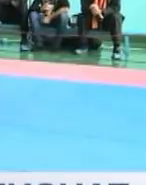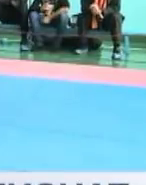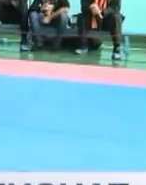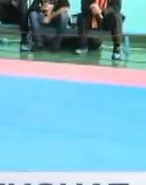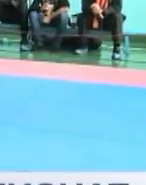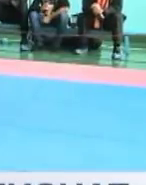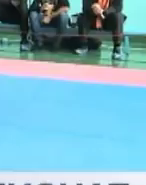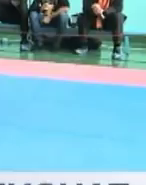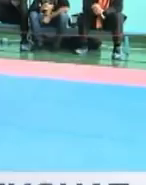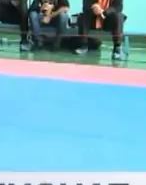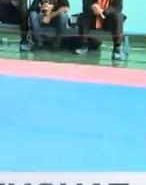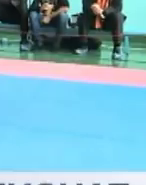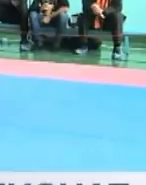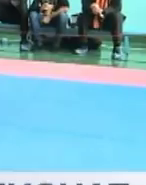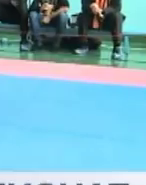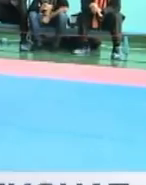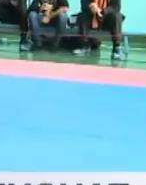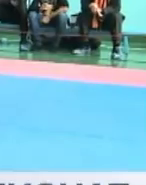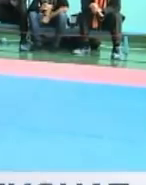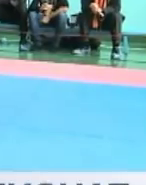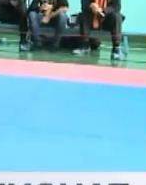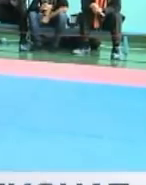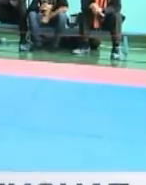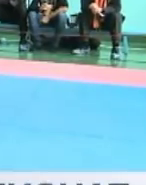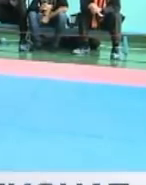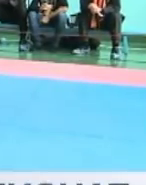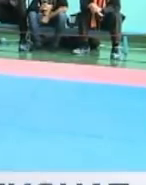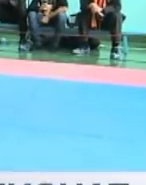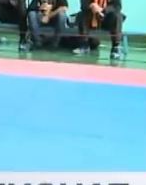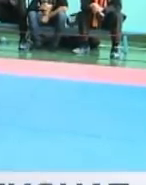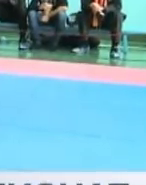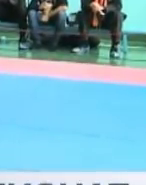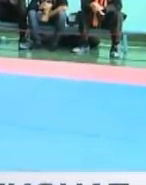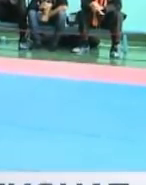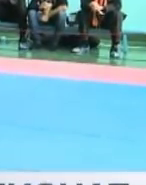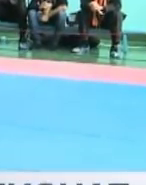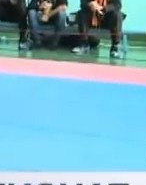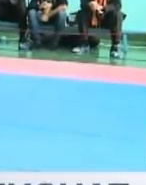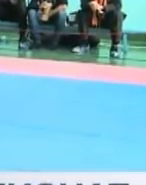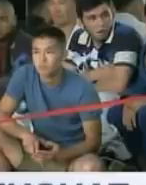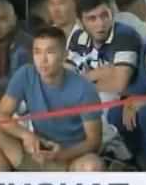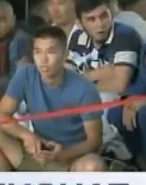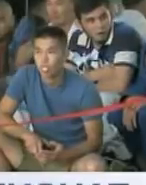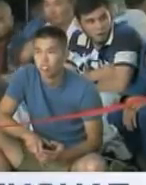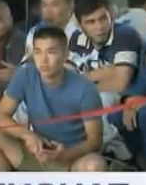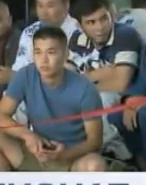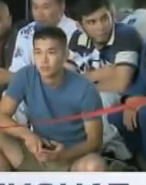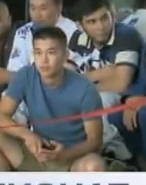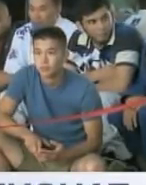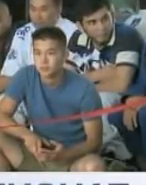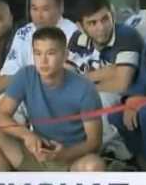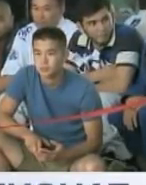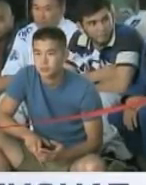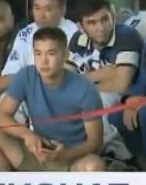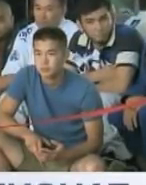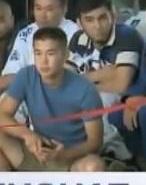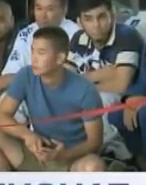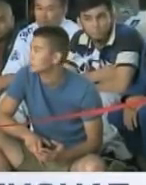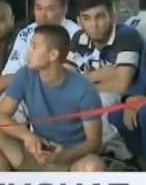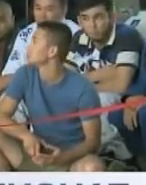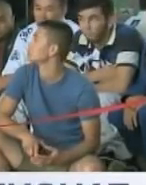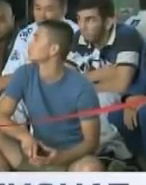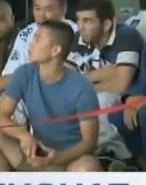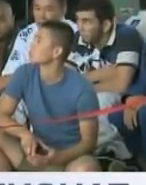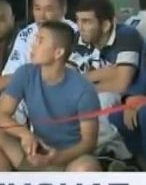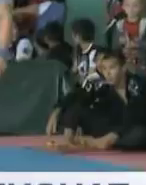олжалады. Сонымен балалар арасындағы жарыс жеңімпаздары күзде Астанада өтетін әлем чемпионатына қатысады. Ал ересектер арасындағы жүлдегерлер енді өз